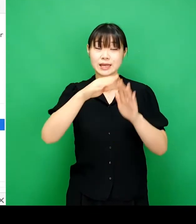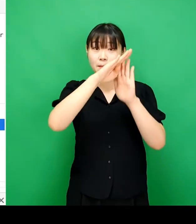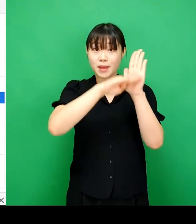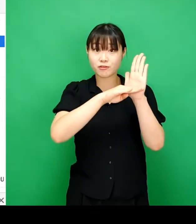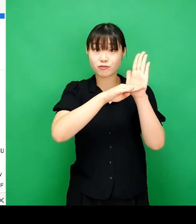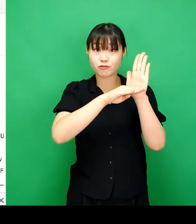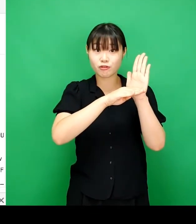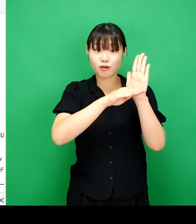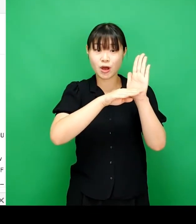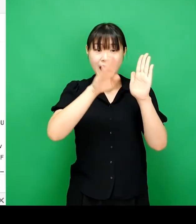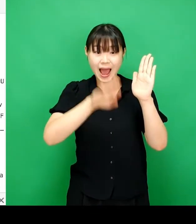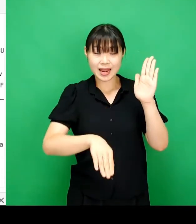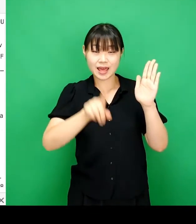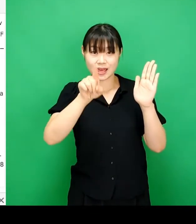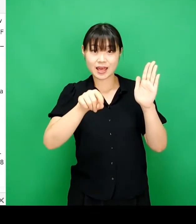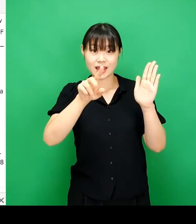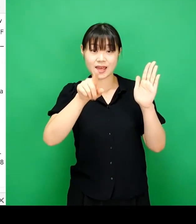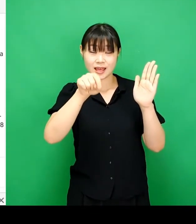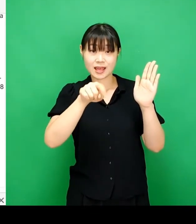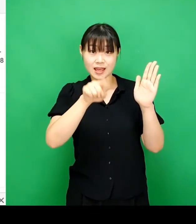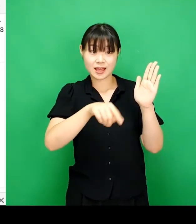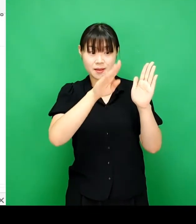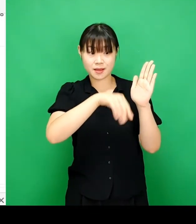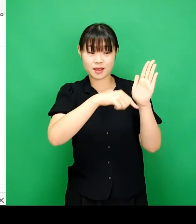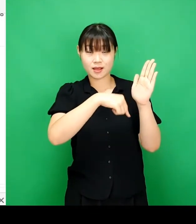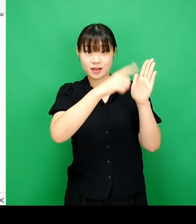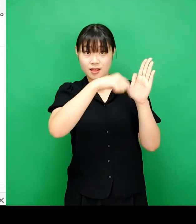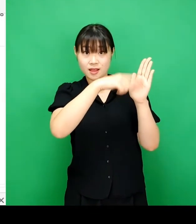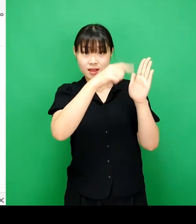헤더스 메뉴 내용에서 아래로 스크롤을 내립니다.